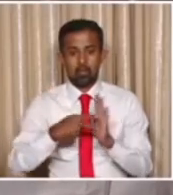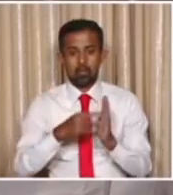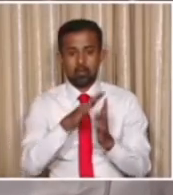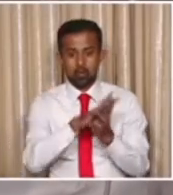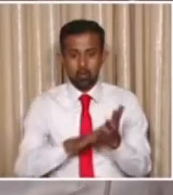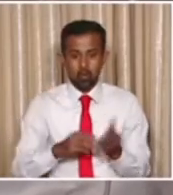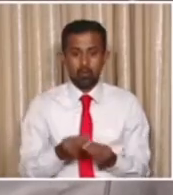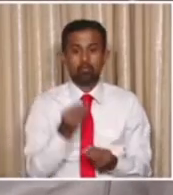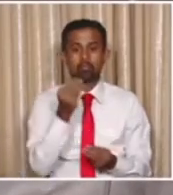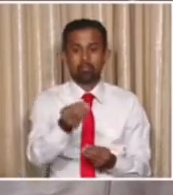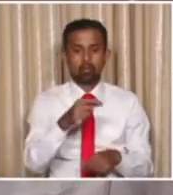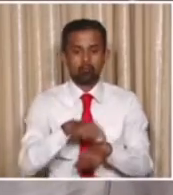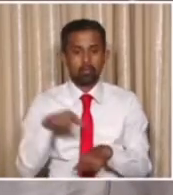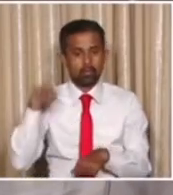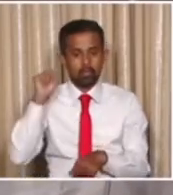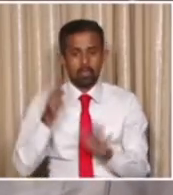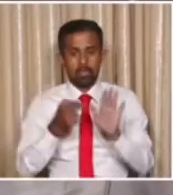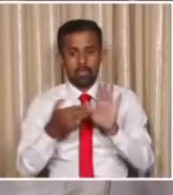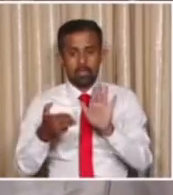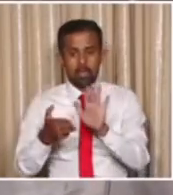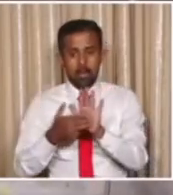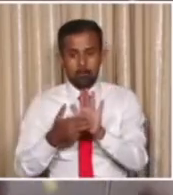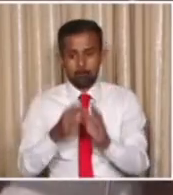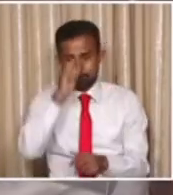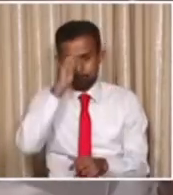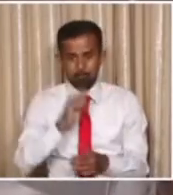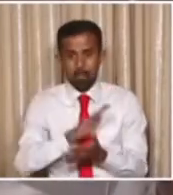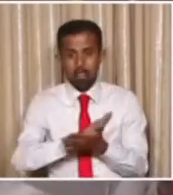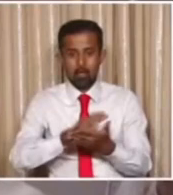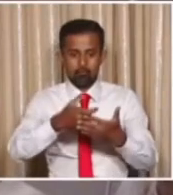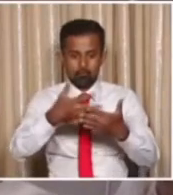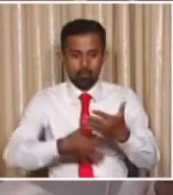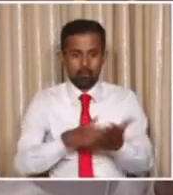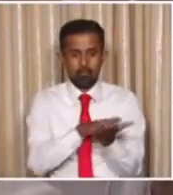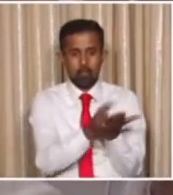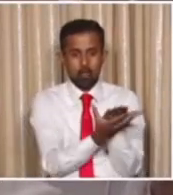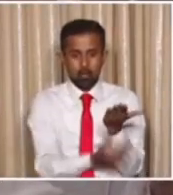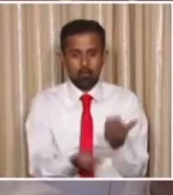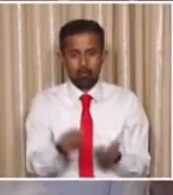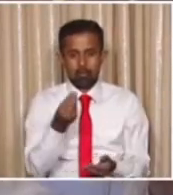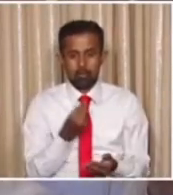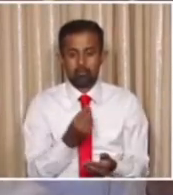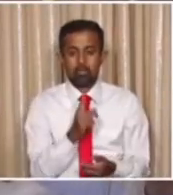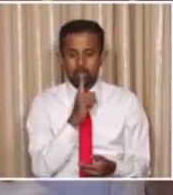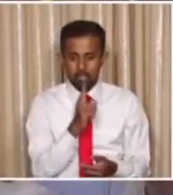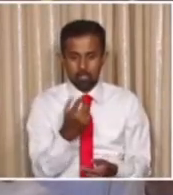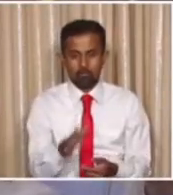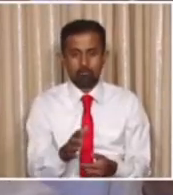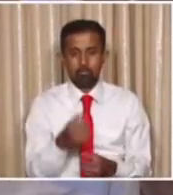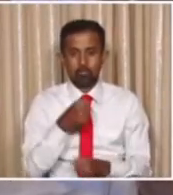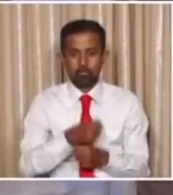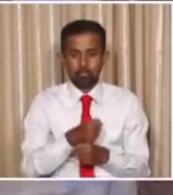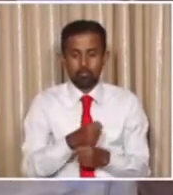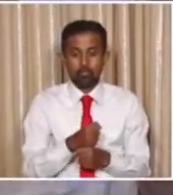ඉදිරිපත් කරනකොට එදා හිටපු ආචාර්ය එන්.එම්. පෙරරම ඇතුමා දන්න හැන්සාඩ් එකේ තියෙන මම ඒක පිටපතක් කරගත්තා. එතුමා කියලා තියෙනවා